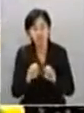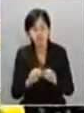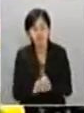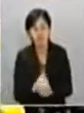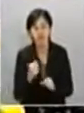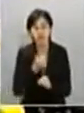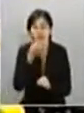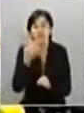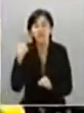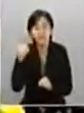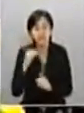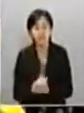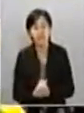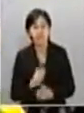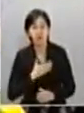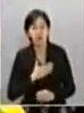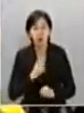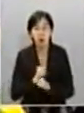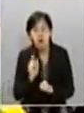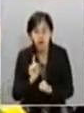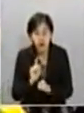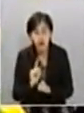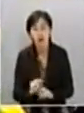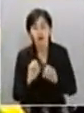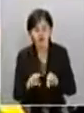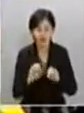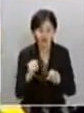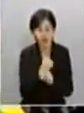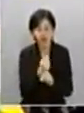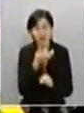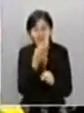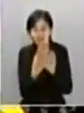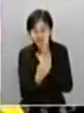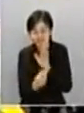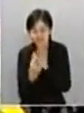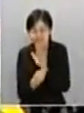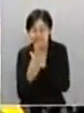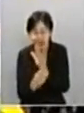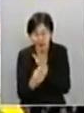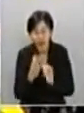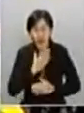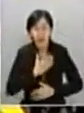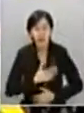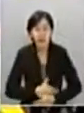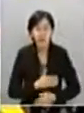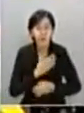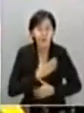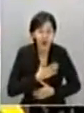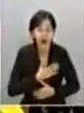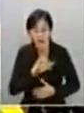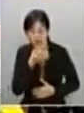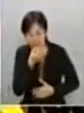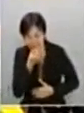พอยู่แล้วเพราะฉะนั้นสิ่งที่เราจะทำได้ก็คือเป็นในเรื่องของการลักษณะของอาชีวบำบัดอะค่ะก็คือเอาในเรื่องของการอาชี